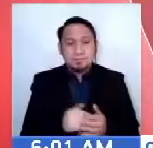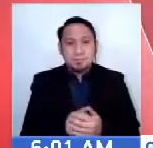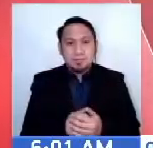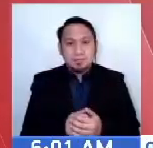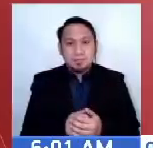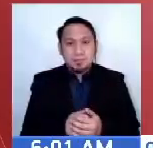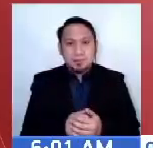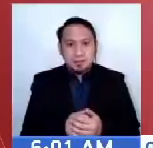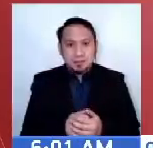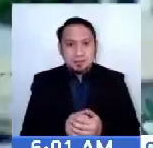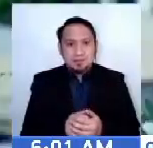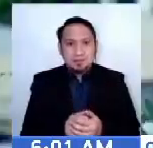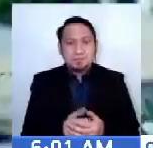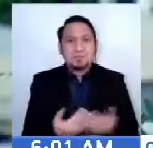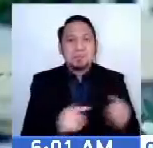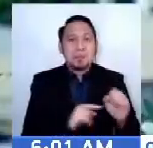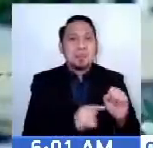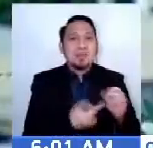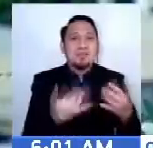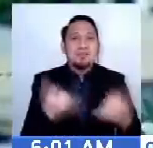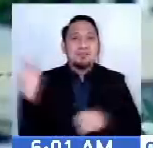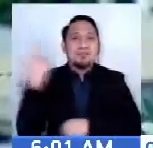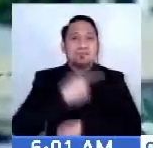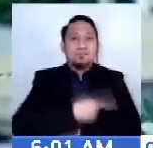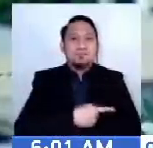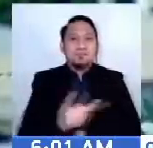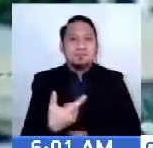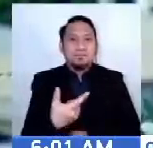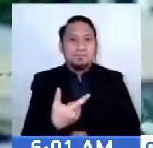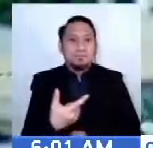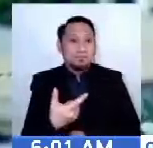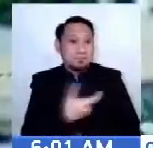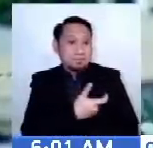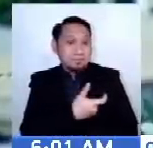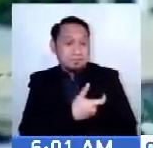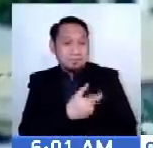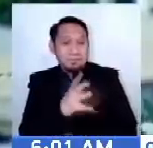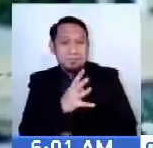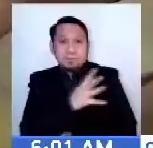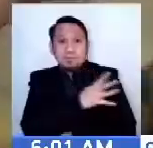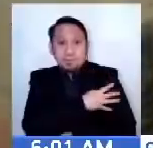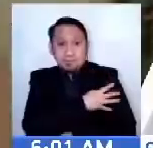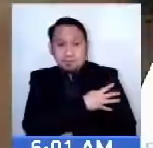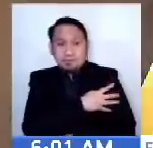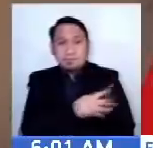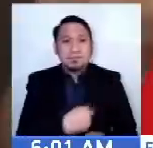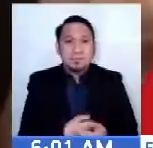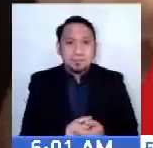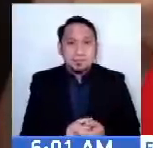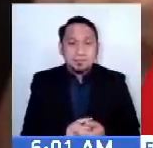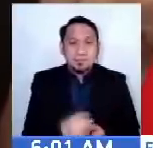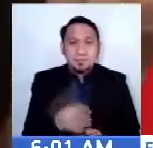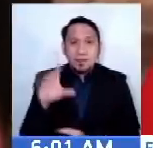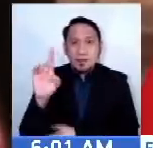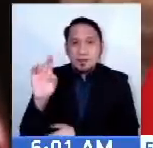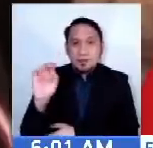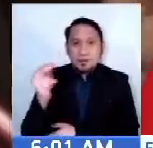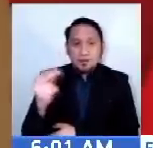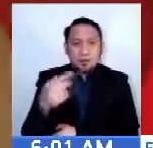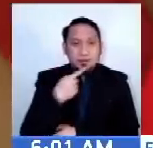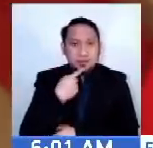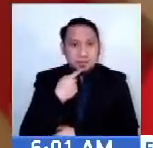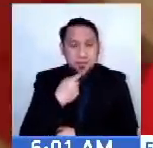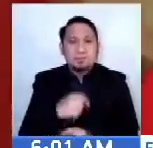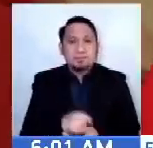Mga igan, magsisimula na ngayong araw ang pagtuturok ng pangalawang booster shot kontra COVID-19. Ayon sa Department of Health, kailangan ito para madagdagan